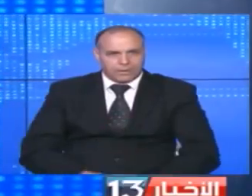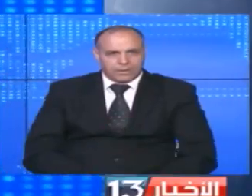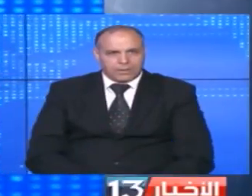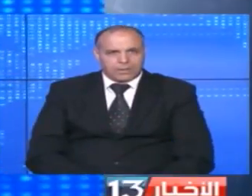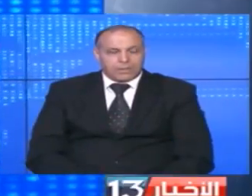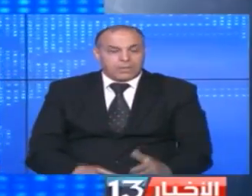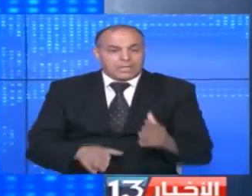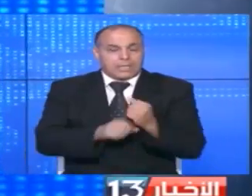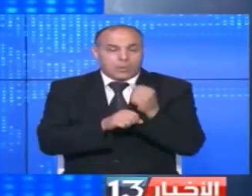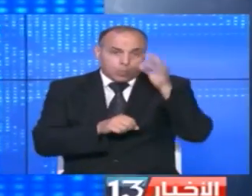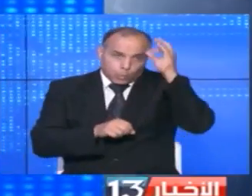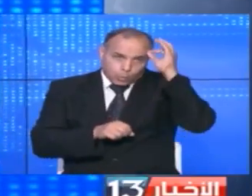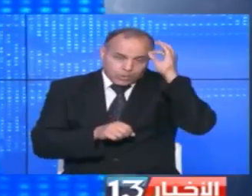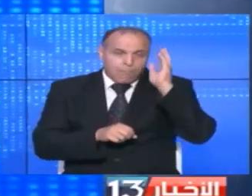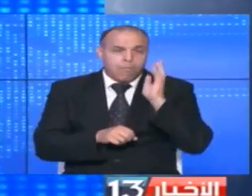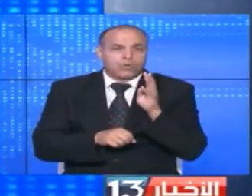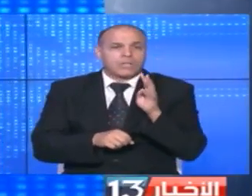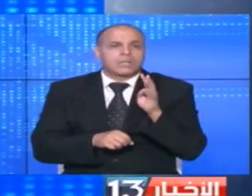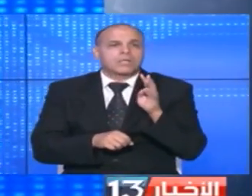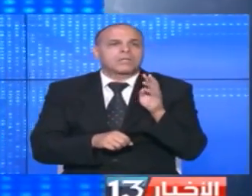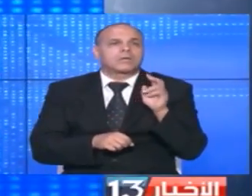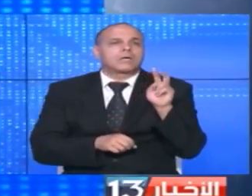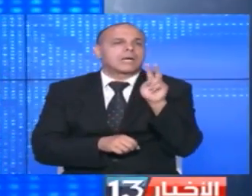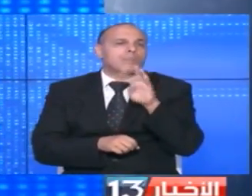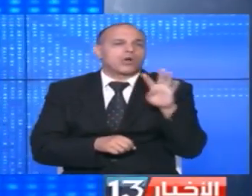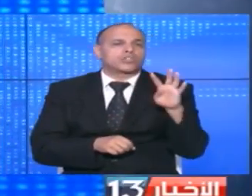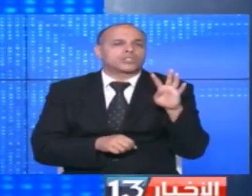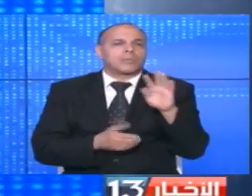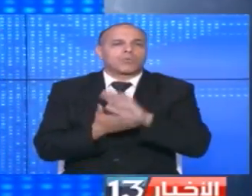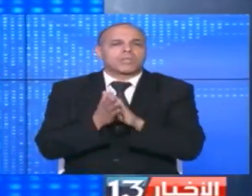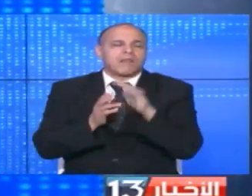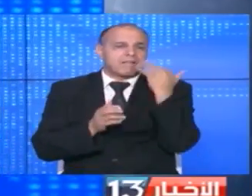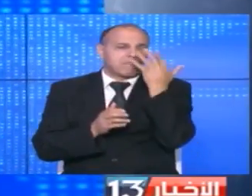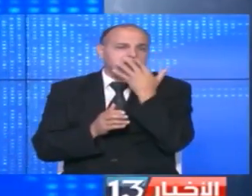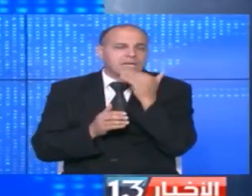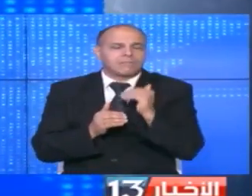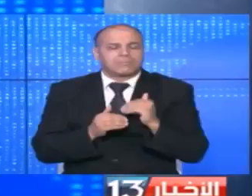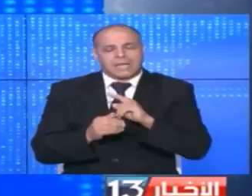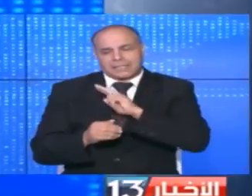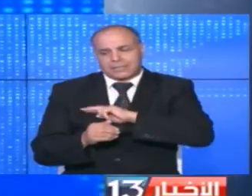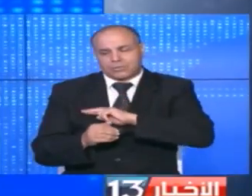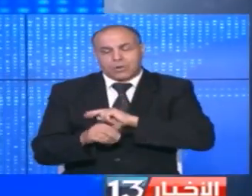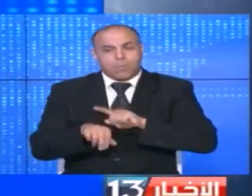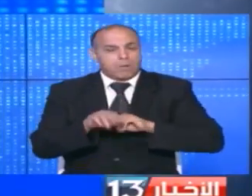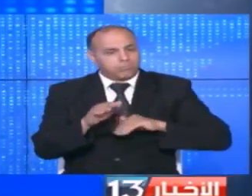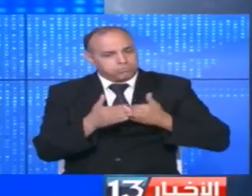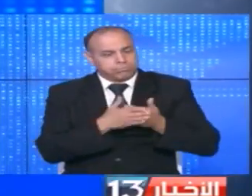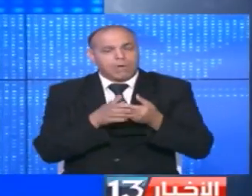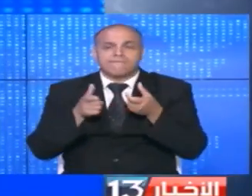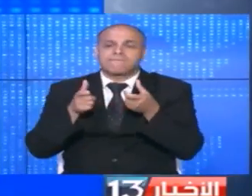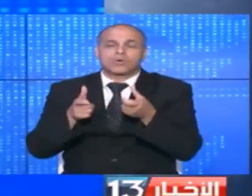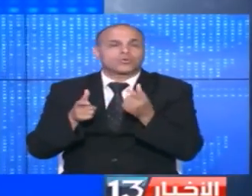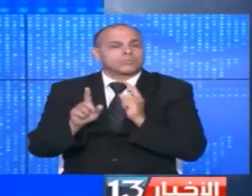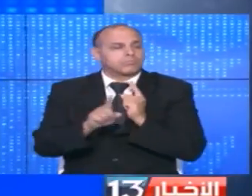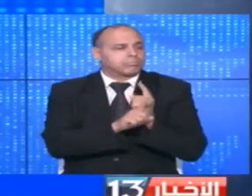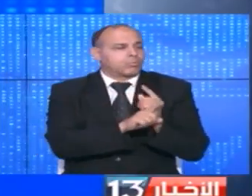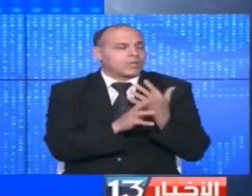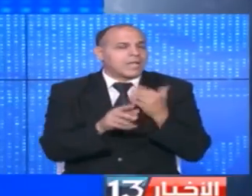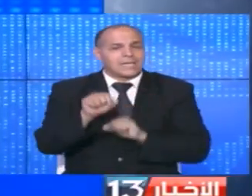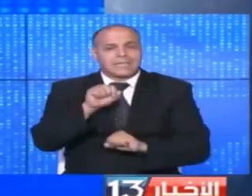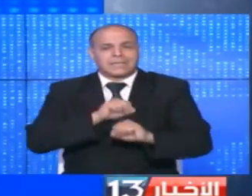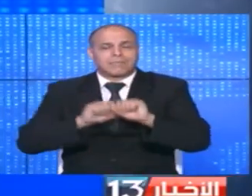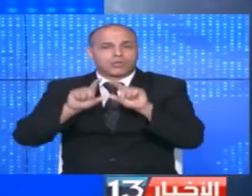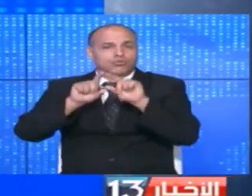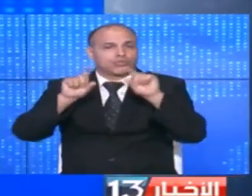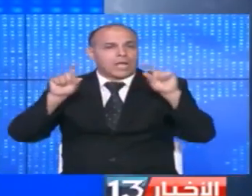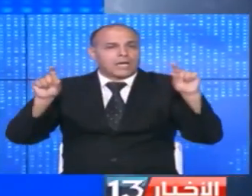تونس المؤتمر الرابعه والعشرين المنظمه الافريقيه والتامين هذا الموعد وكان فرصه لمنطقه انتظمت احدى